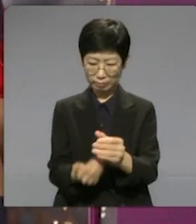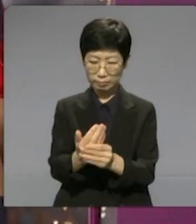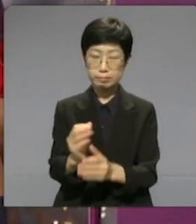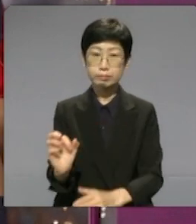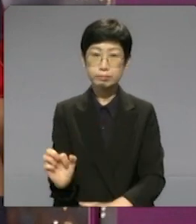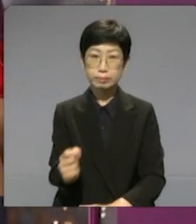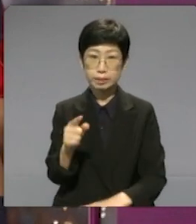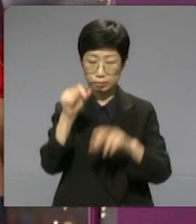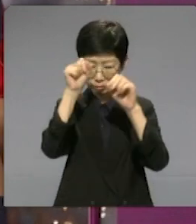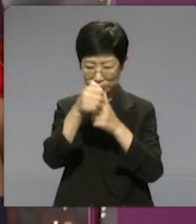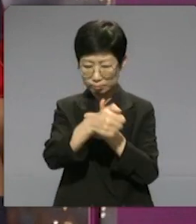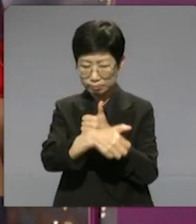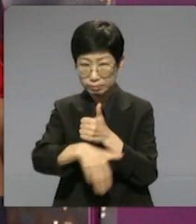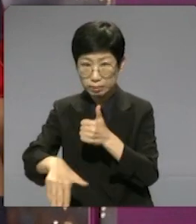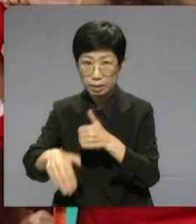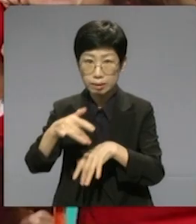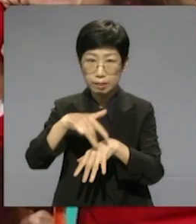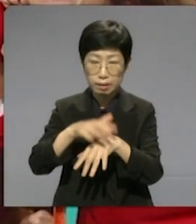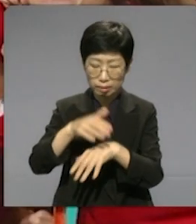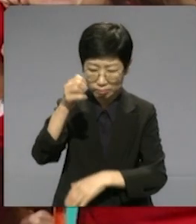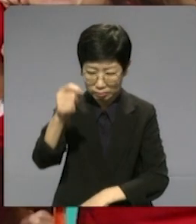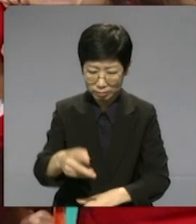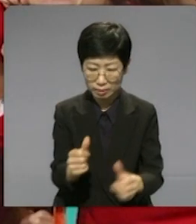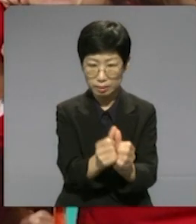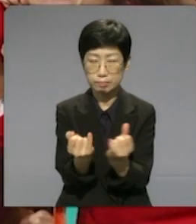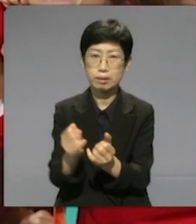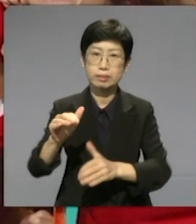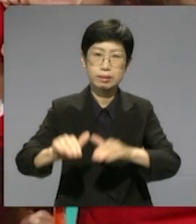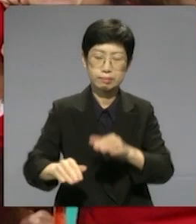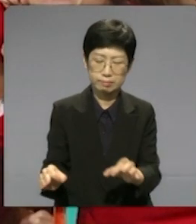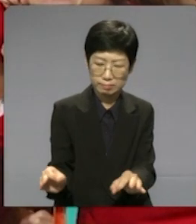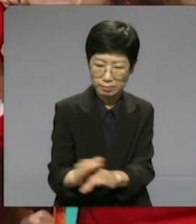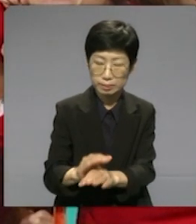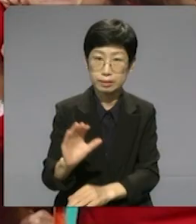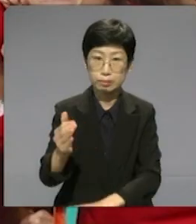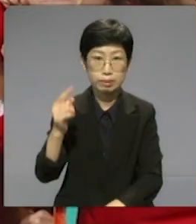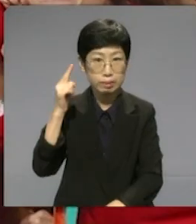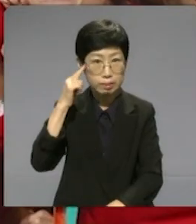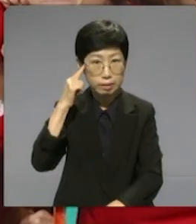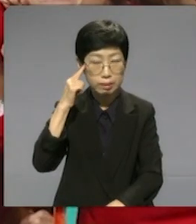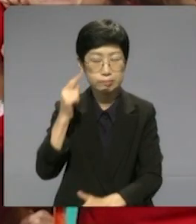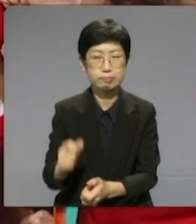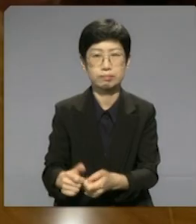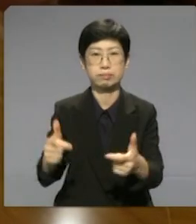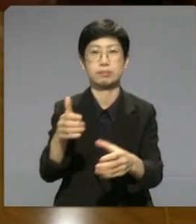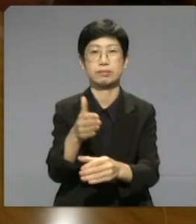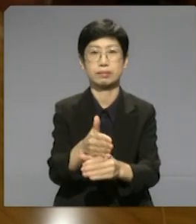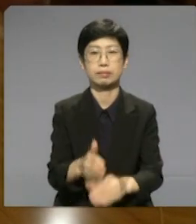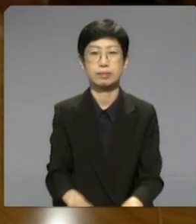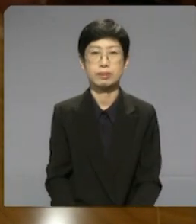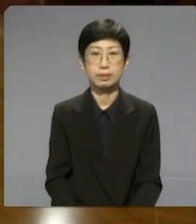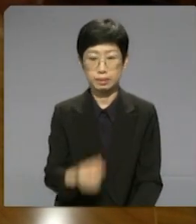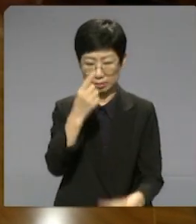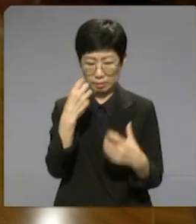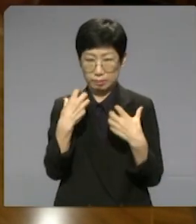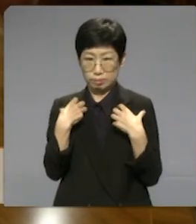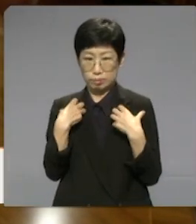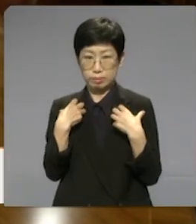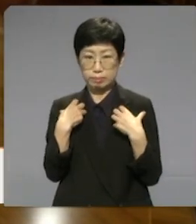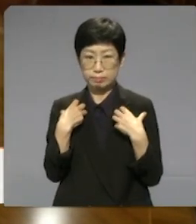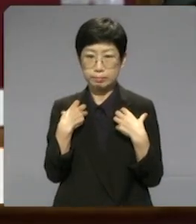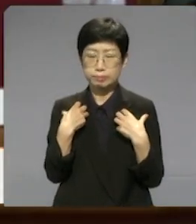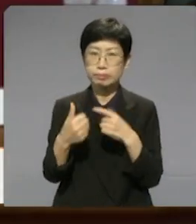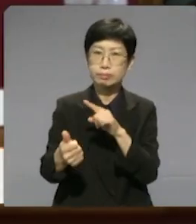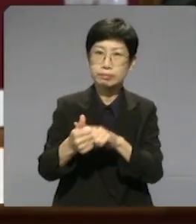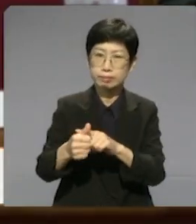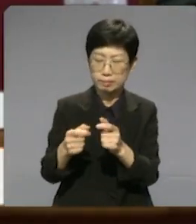계기로 스포츠계의 상습적 성차별을 뿌리 뽑아야 한다는 여론이 높아지고 있습니다. 스페인 정부는 루비알레스에 대한